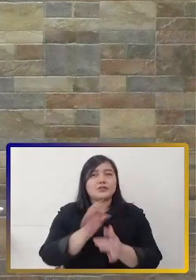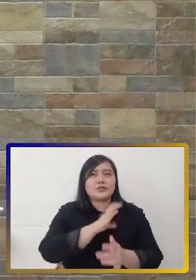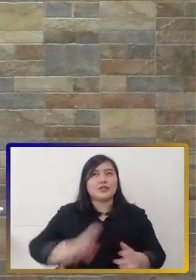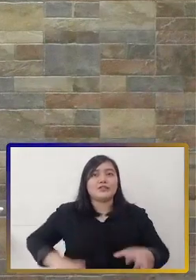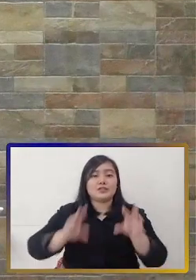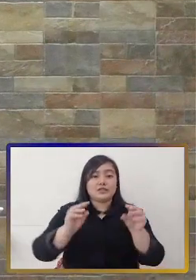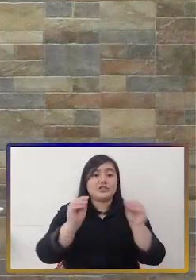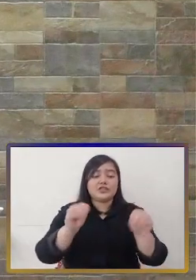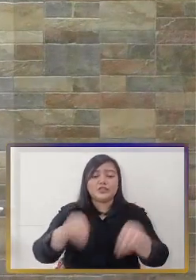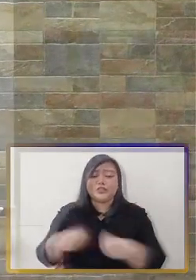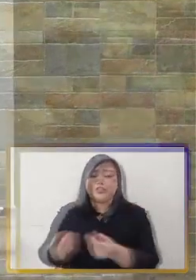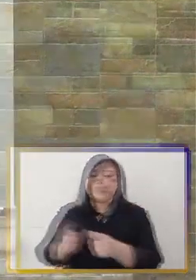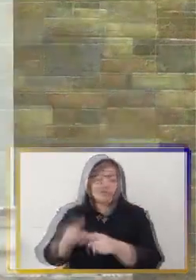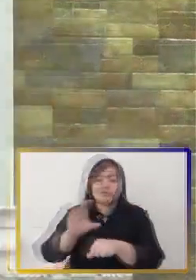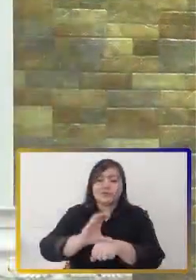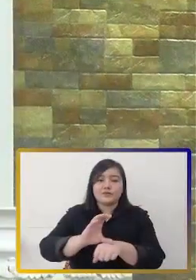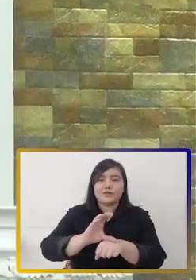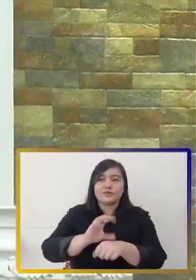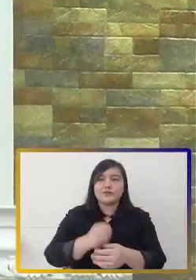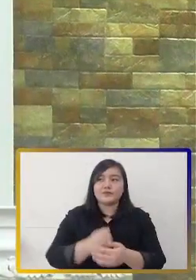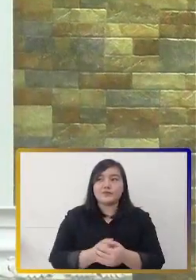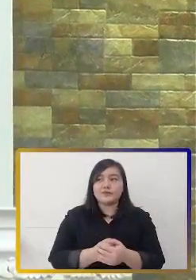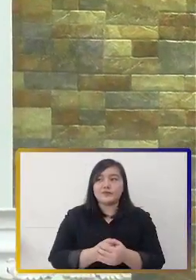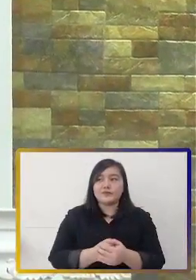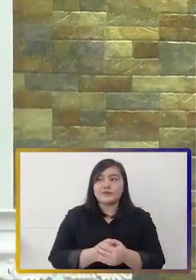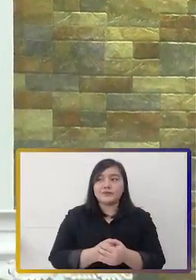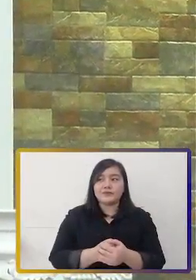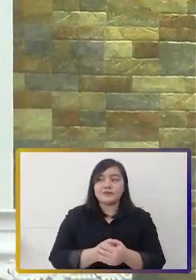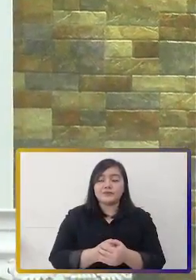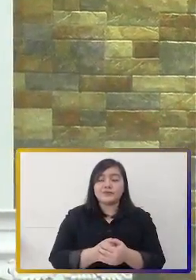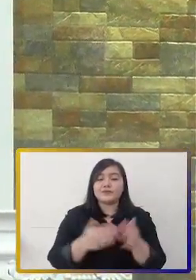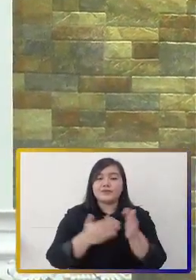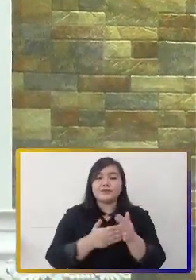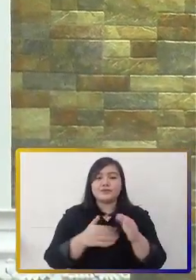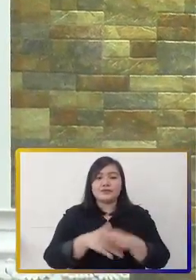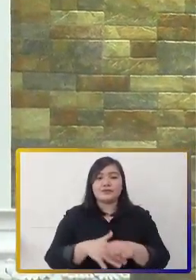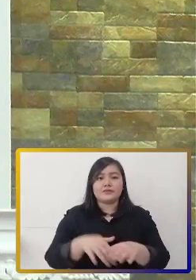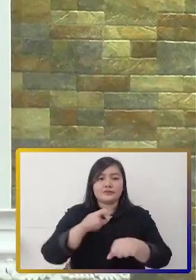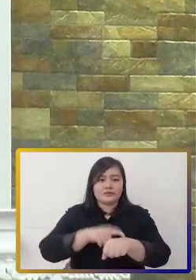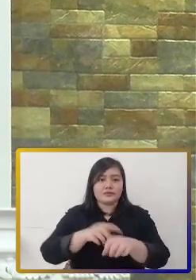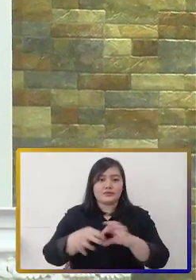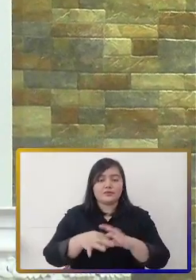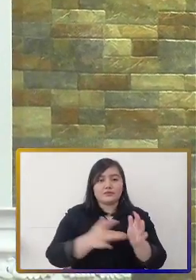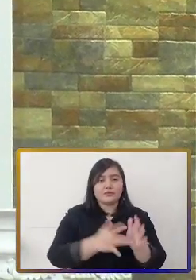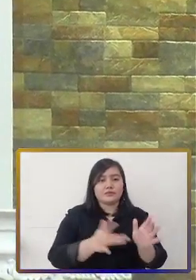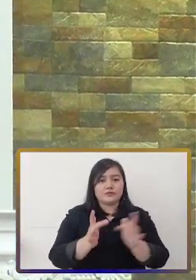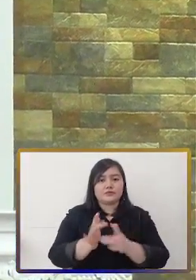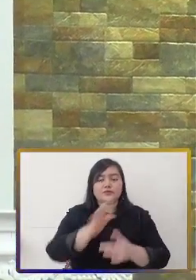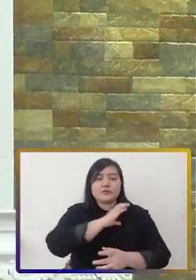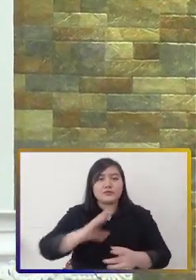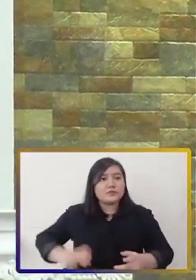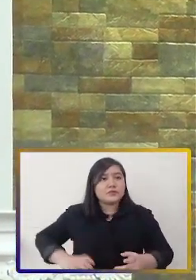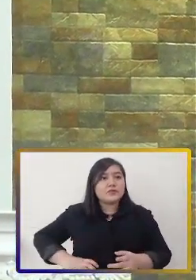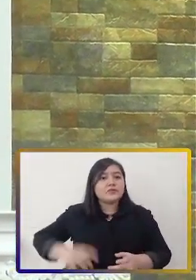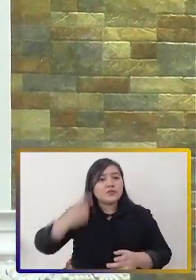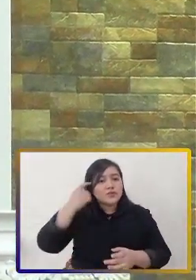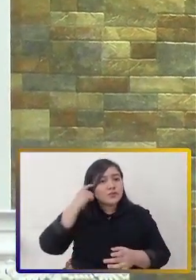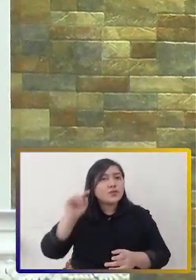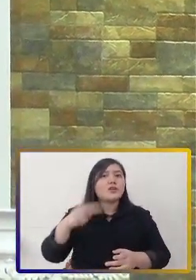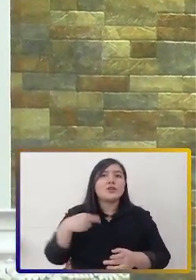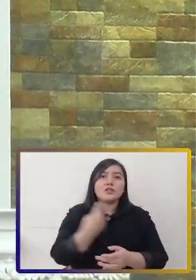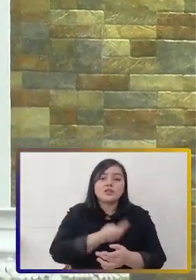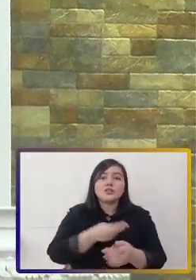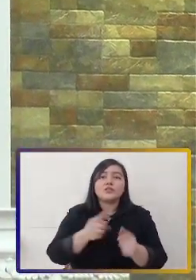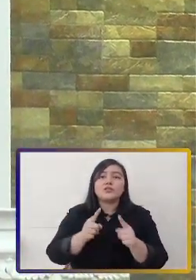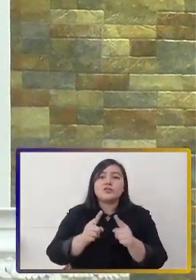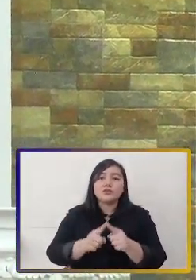iglesia. You see? So, sa panahon ng Panginoong Hesukristo, para yan ay makaabot sa atin,